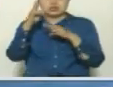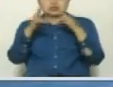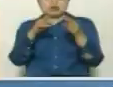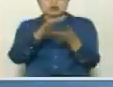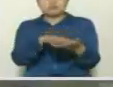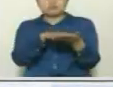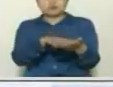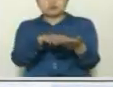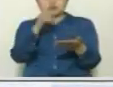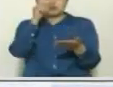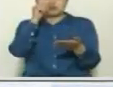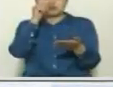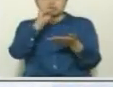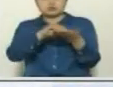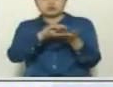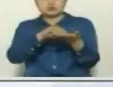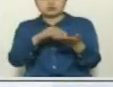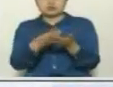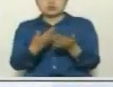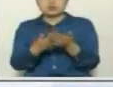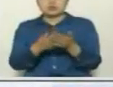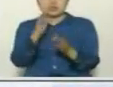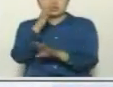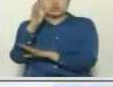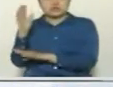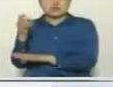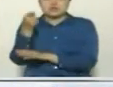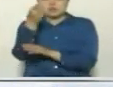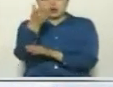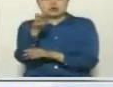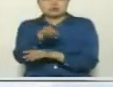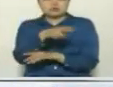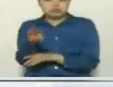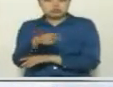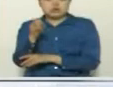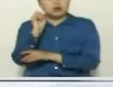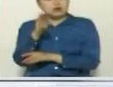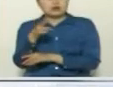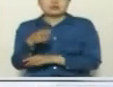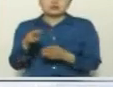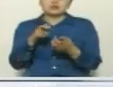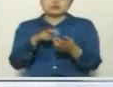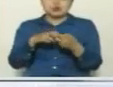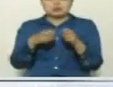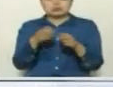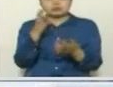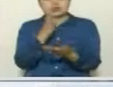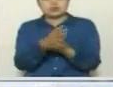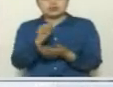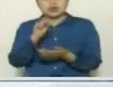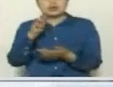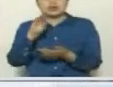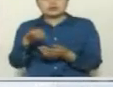Актау. Мужчина подчеркивает, что они на грани высыхания. Он попросил Акимат принять меры. На запрос жителя жилого массива